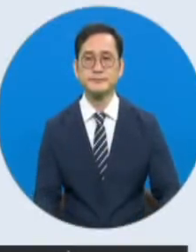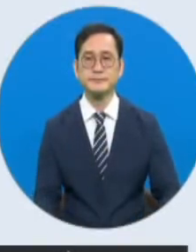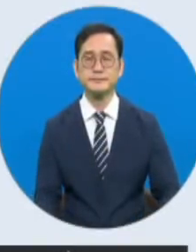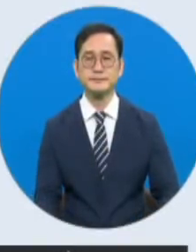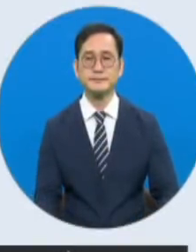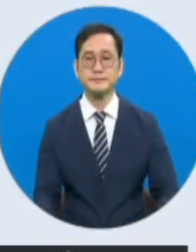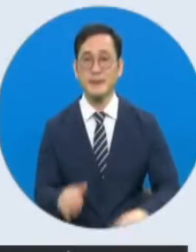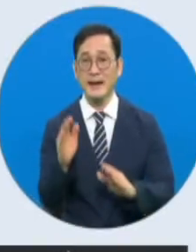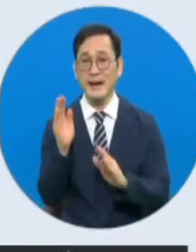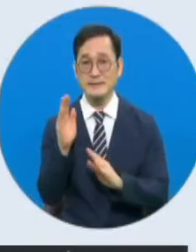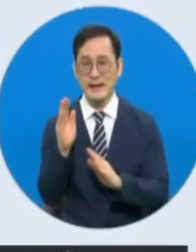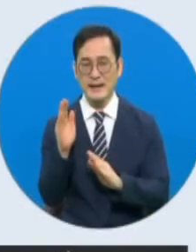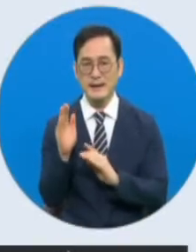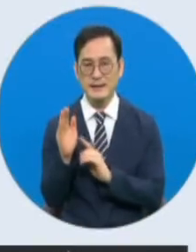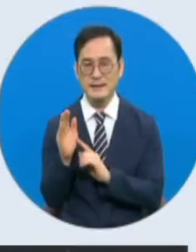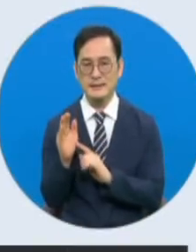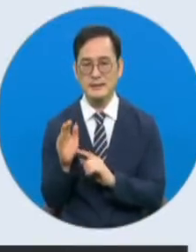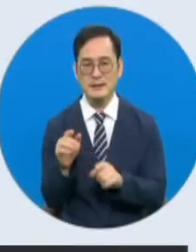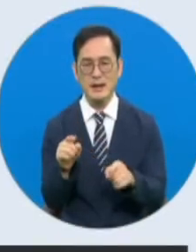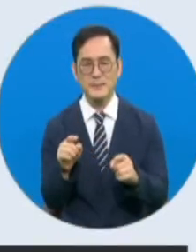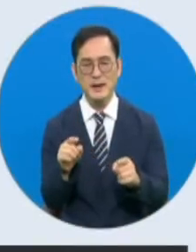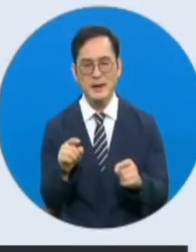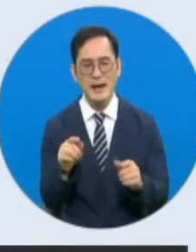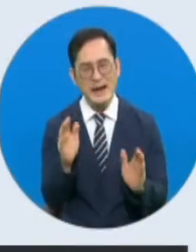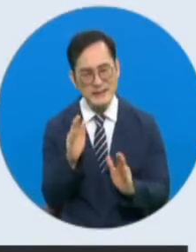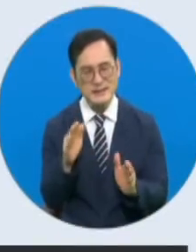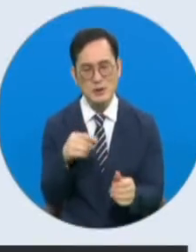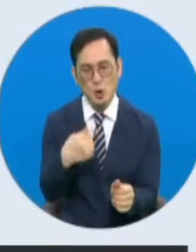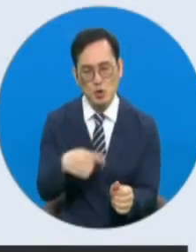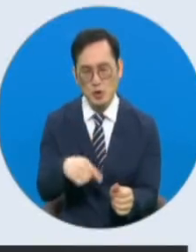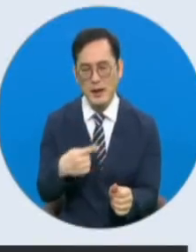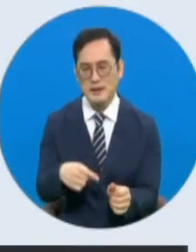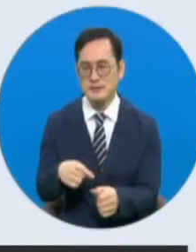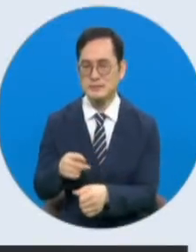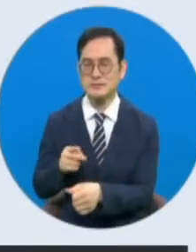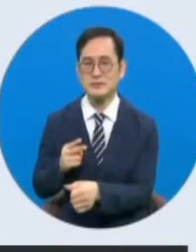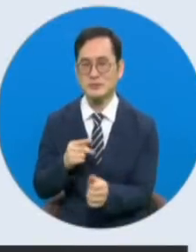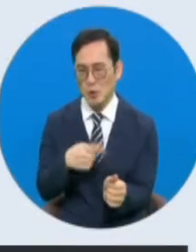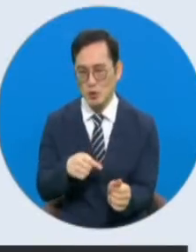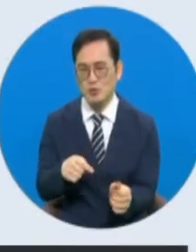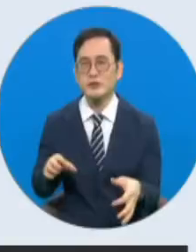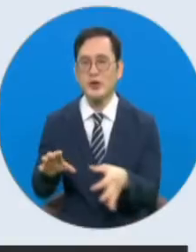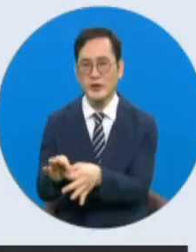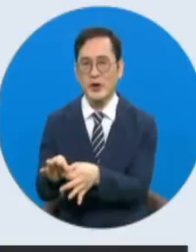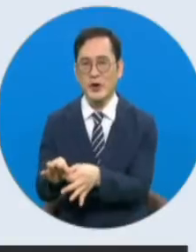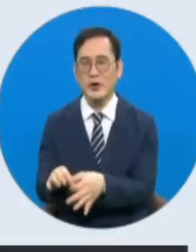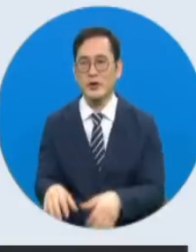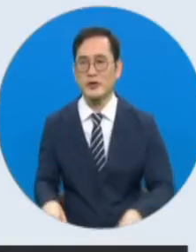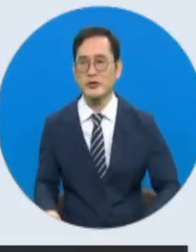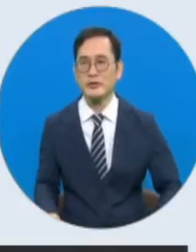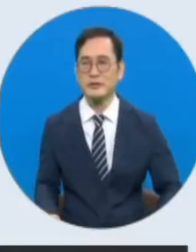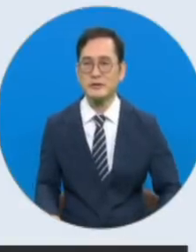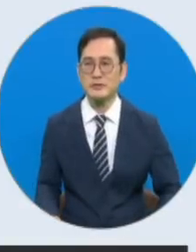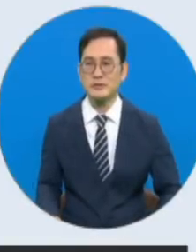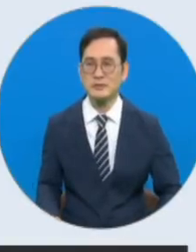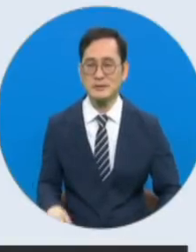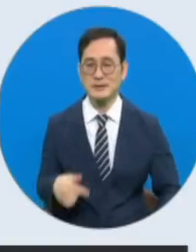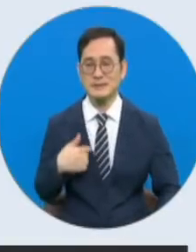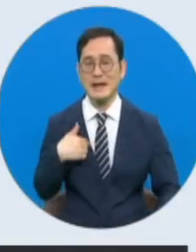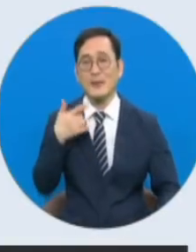과외 학생 교우사를 연결해주는 어플리케이션이 있다고 해요 정유정은 학부모를 사칭해서 접근했습니다 우리 아이를 집으로 보낼 테니 가르쳐